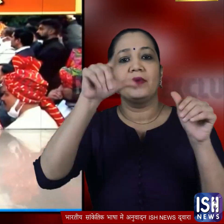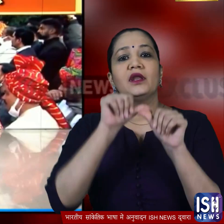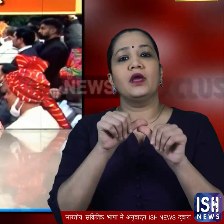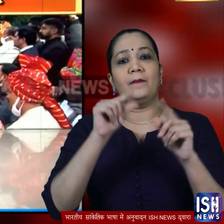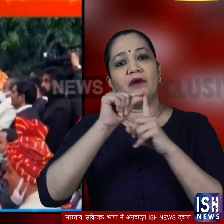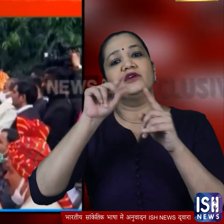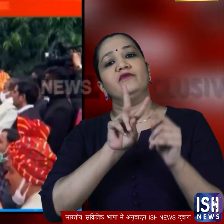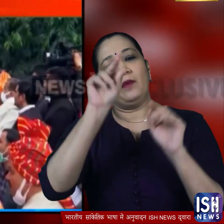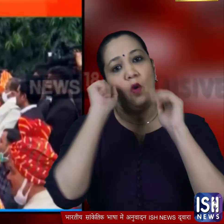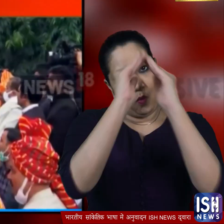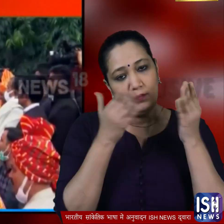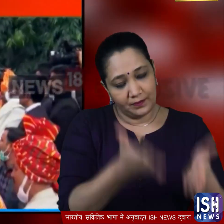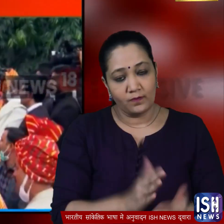हुई,